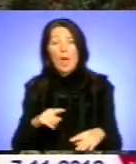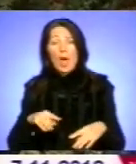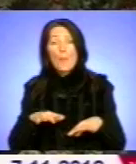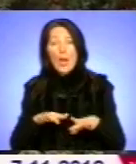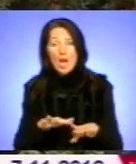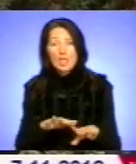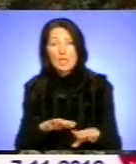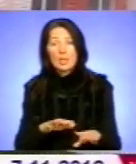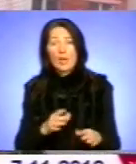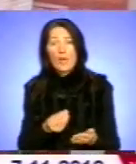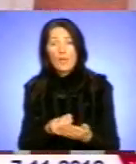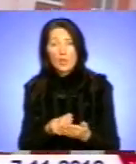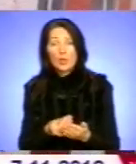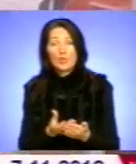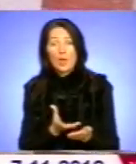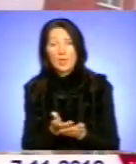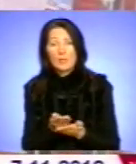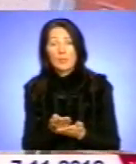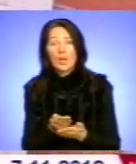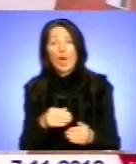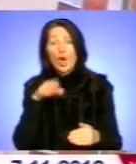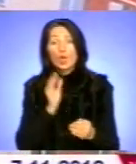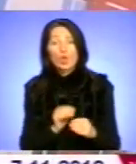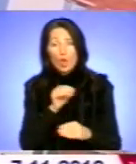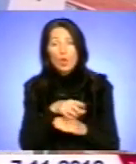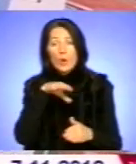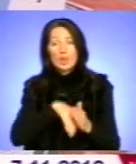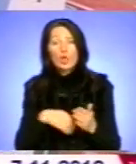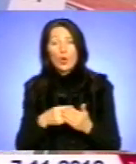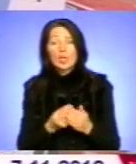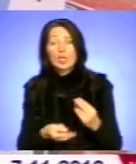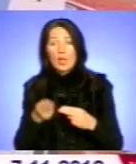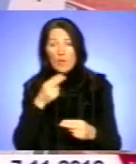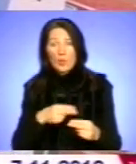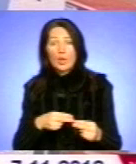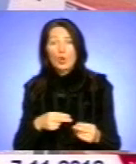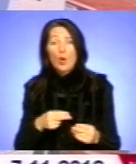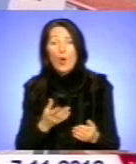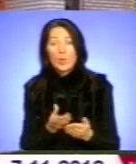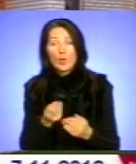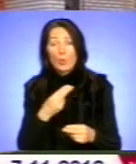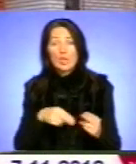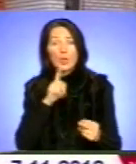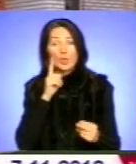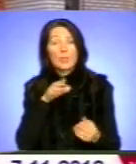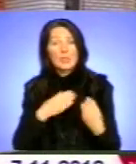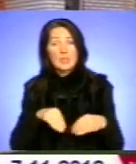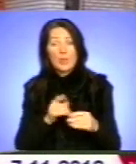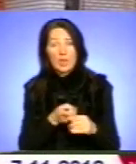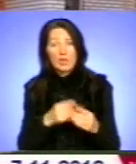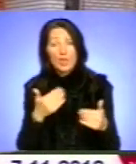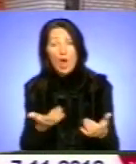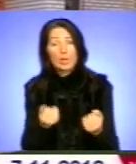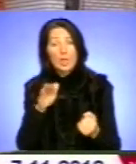механізми фінансування. Додатково закладено кошти на виплату компенсації молодим сім'ям, які вже отримали кредити у попередні роки.